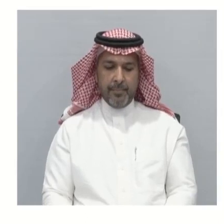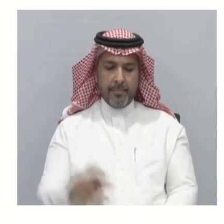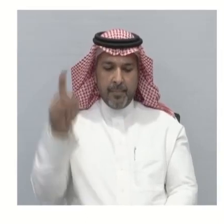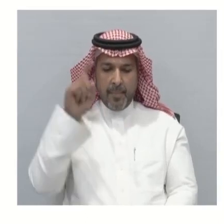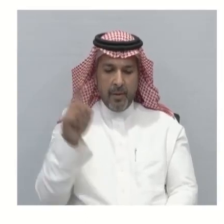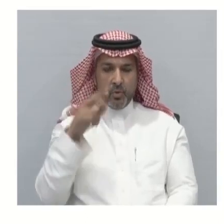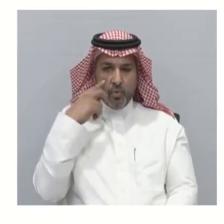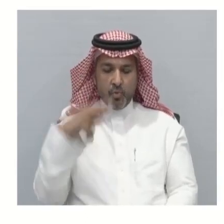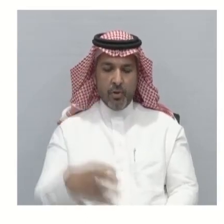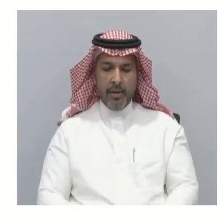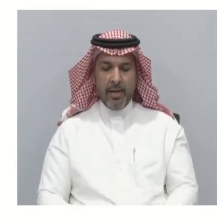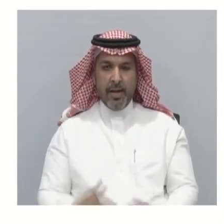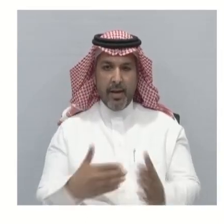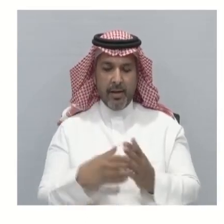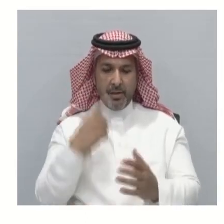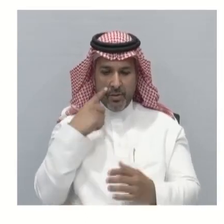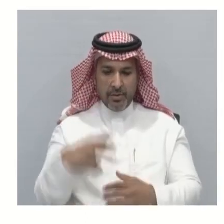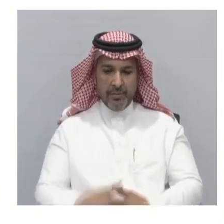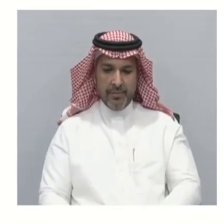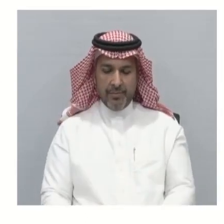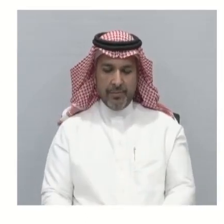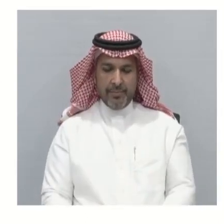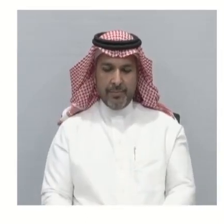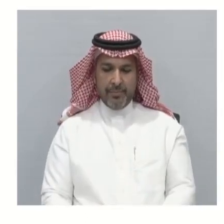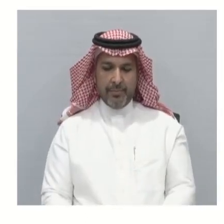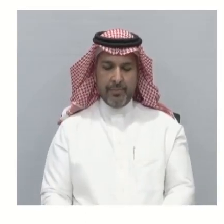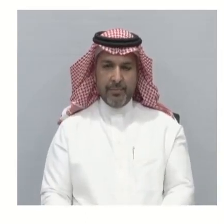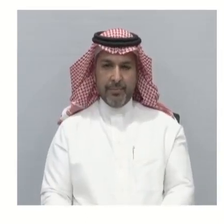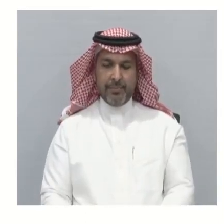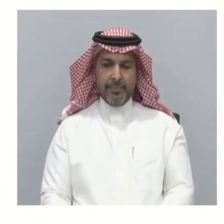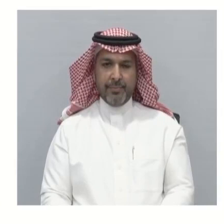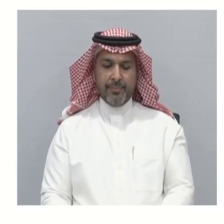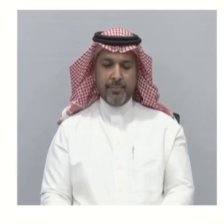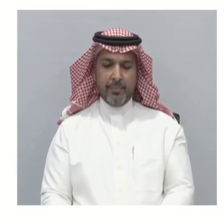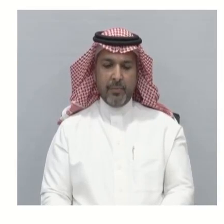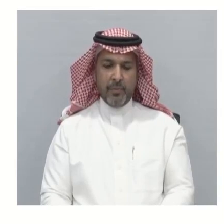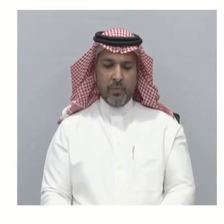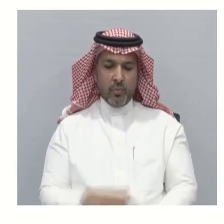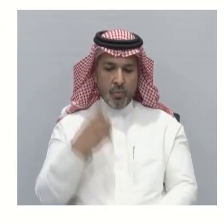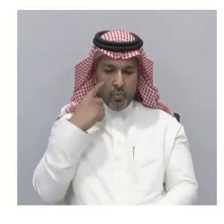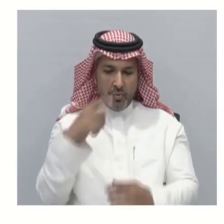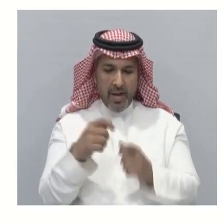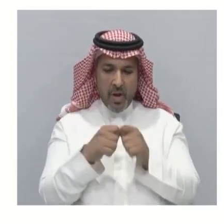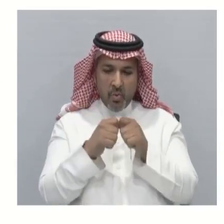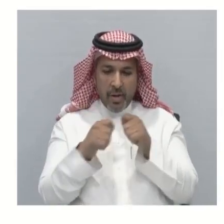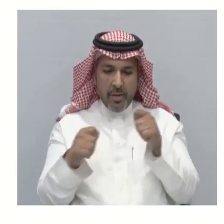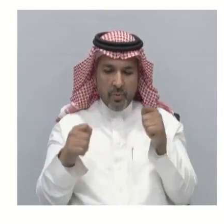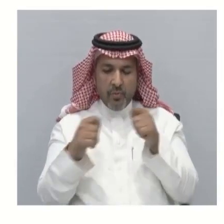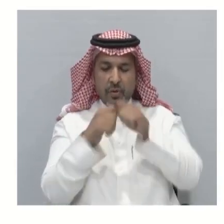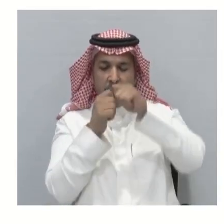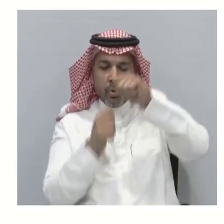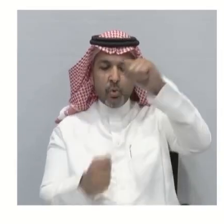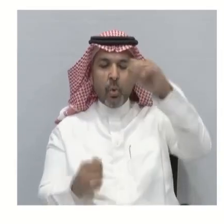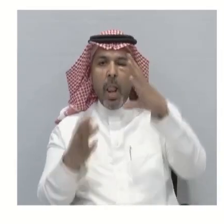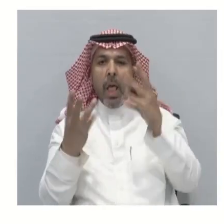استعمل الشكل المجاور لتحدد العلاقه بين اطوال الاضلاع المعطاه في كل من الاسئله التاليه طبعا عندك هنا